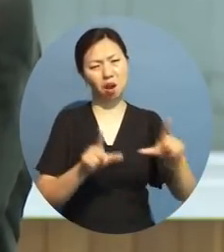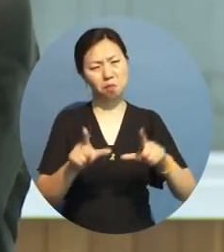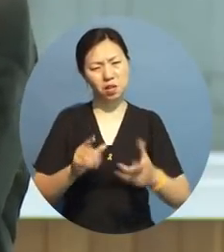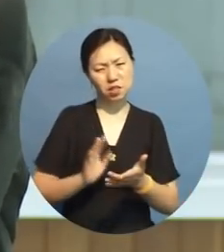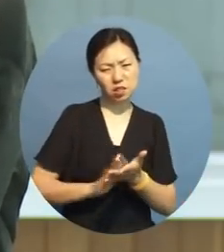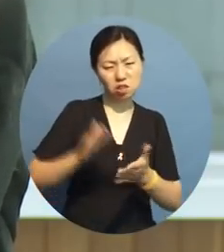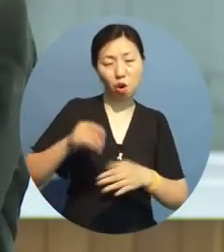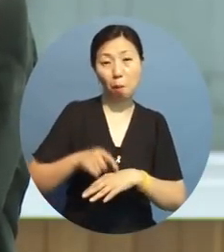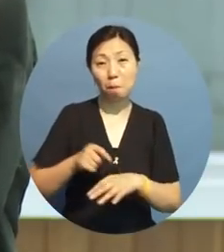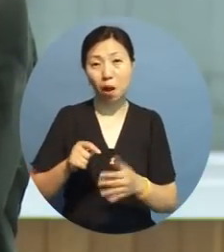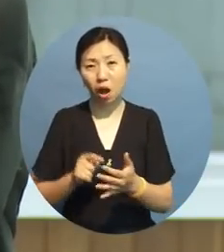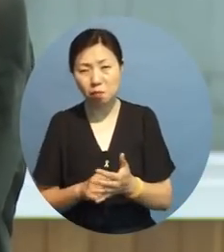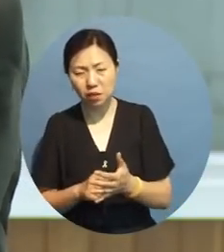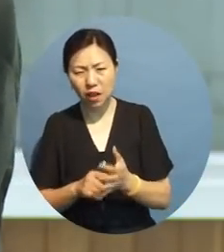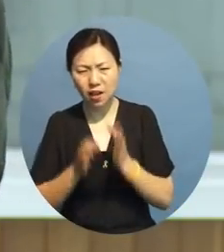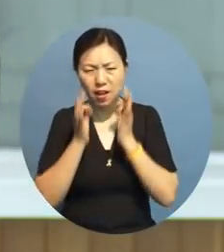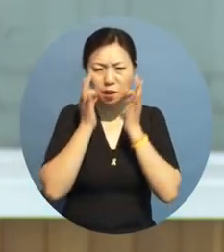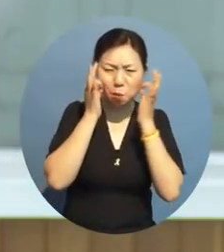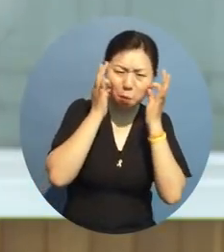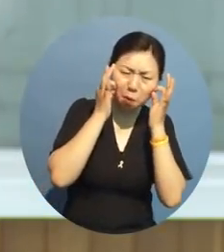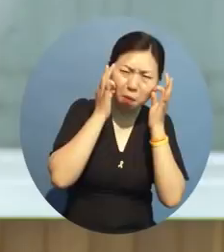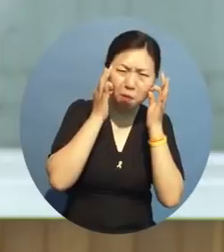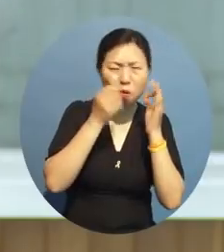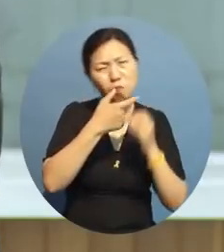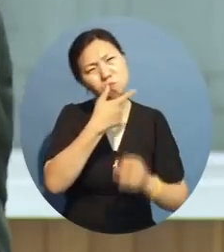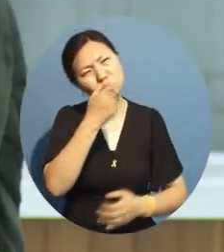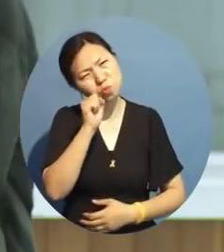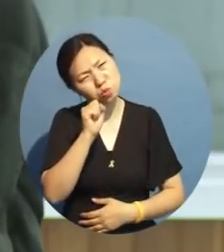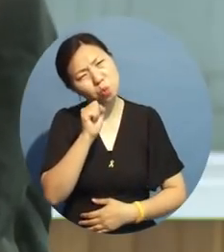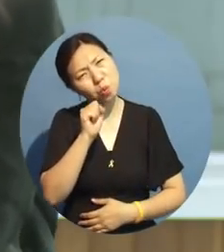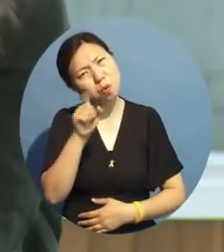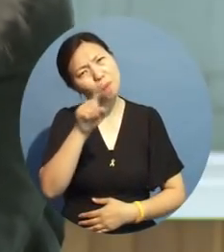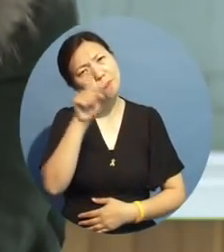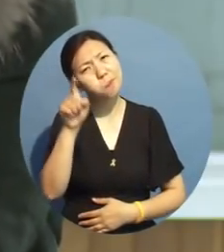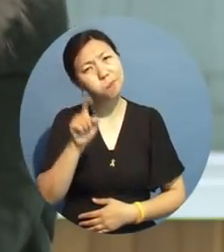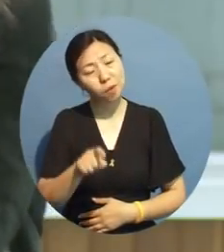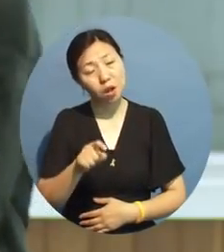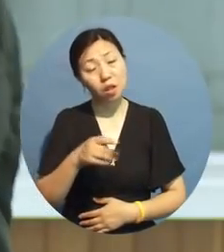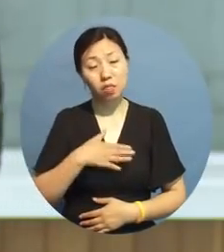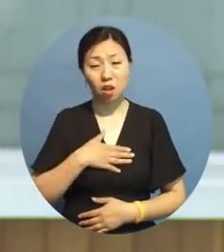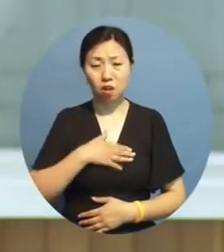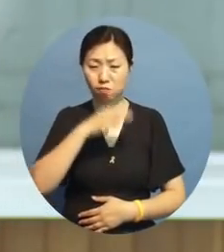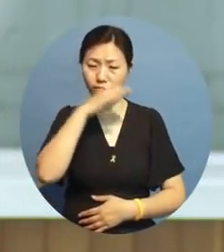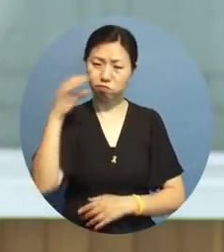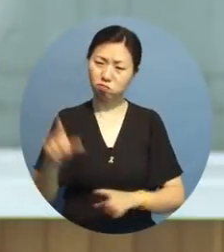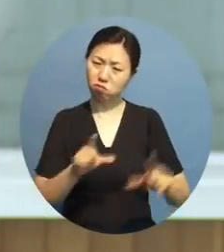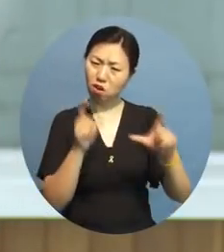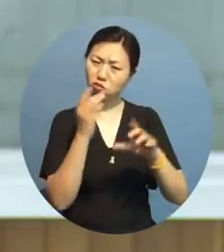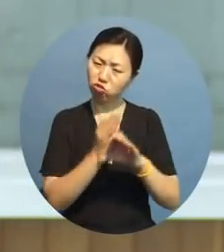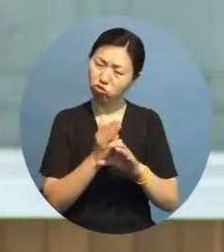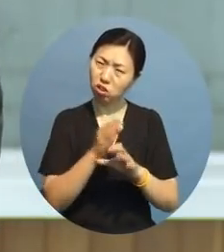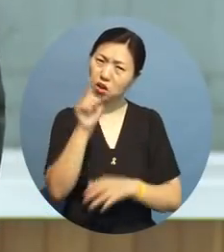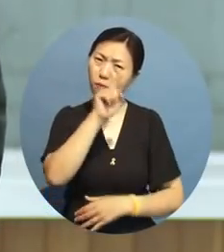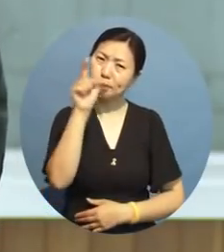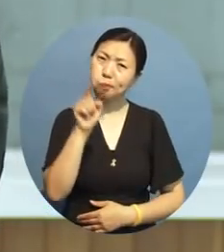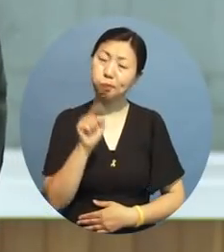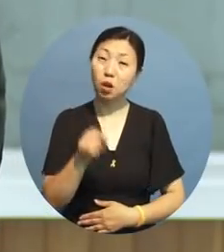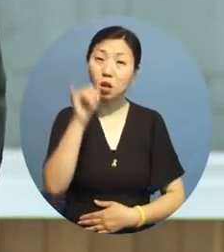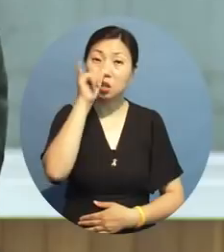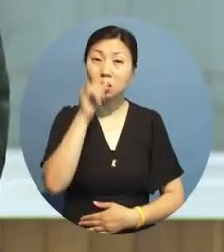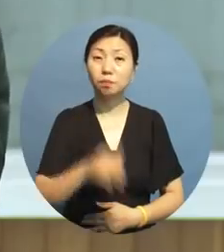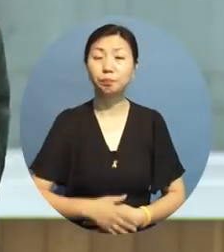살아가면서 열정이나 어떤 열의가 부족한 게 아닌가 이게 제대로 살고 있는가 이런 생각도 들고 또